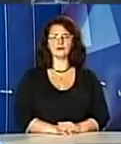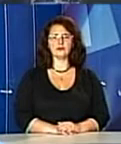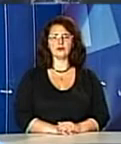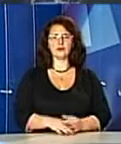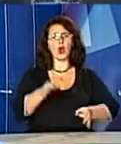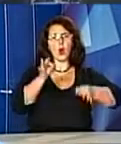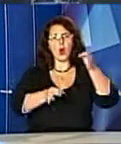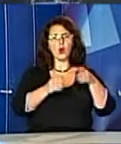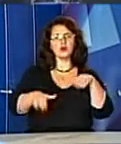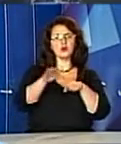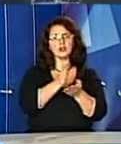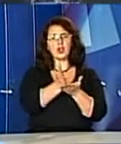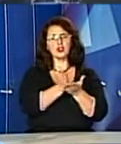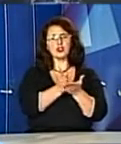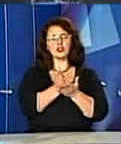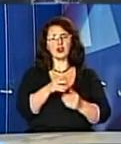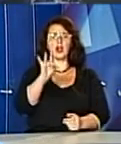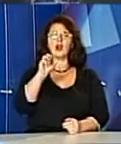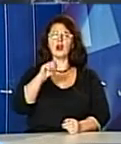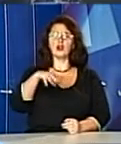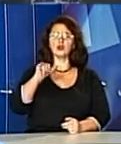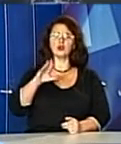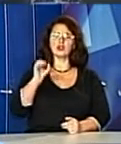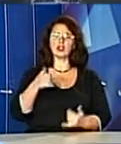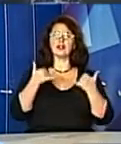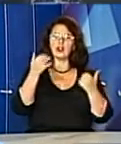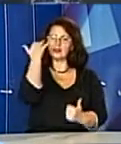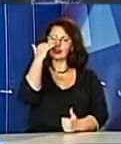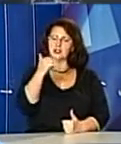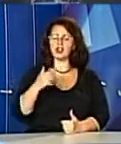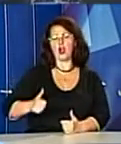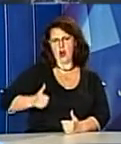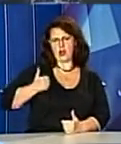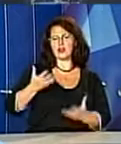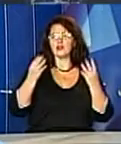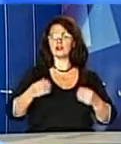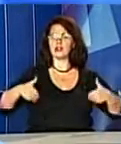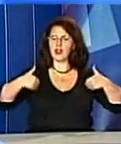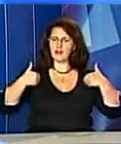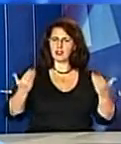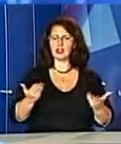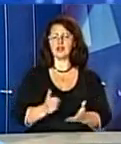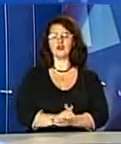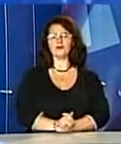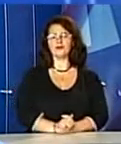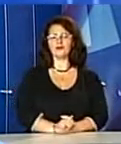Суд над чиновником «Ратуша для незрячих» та про День гідності дивіться за мить. Вітаємо вас!